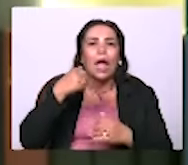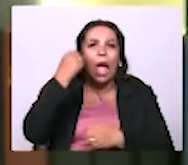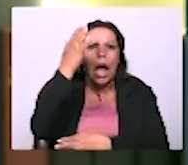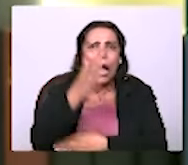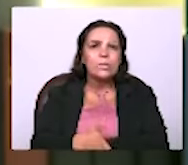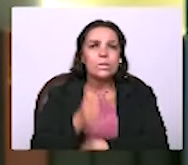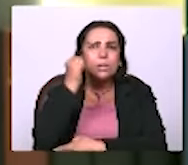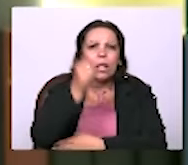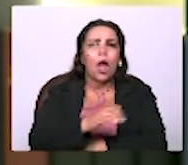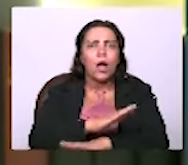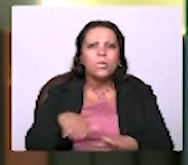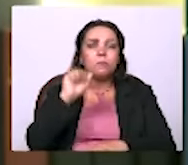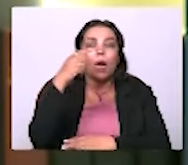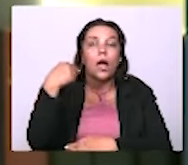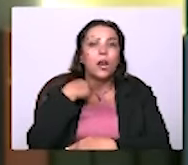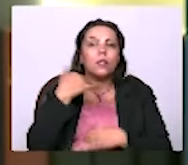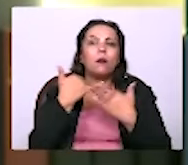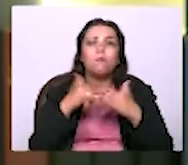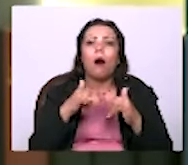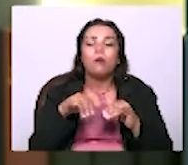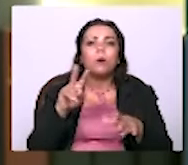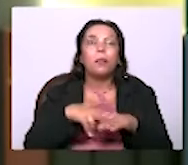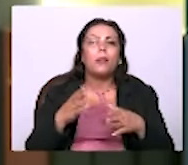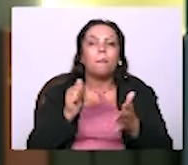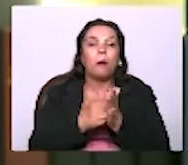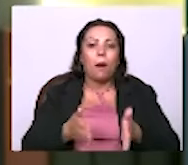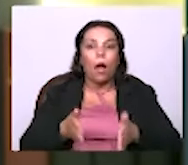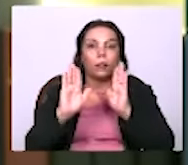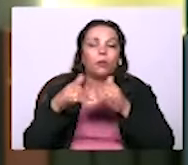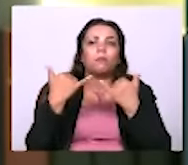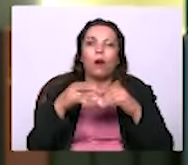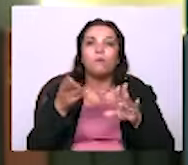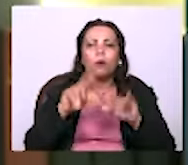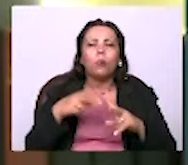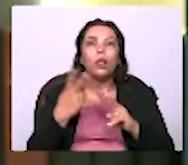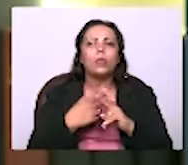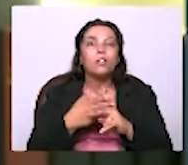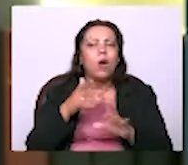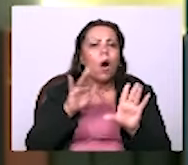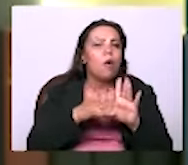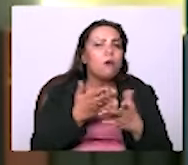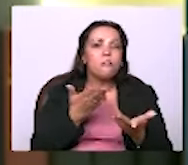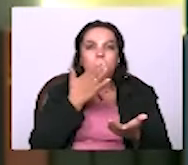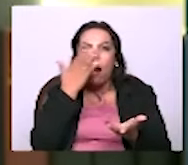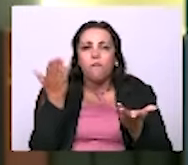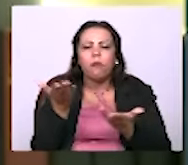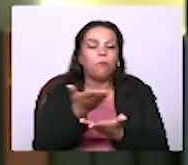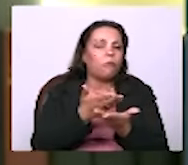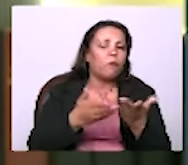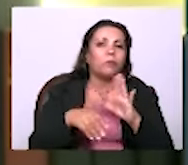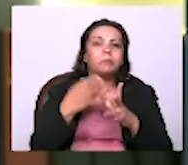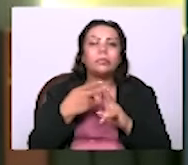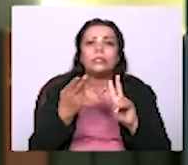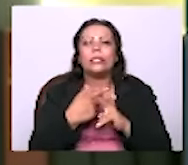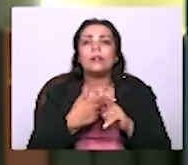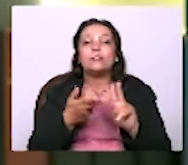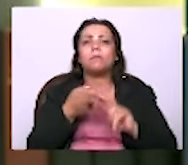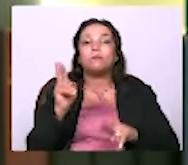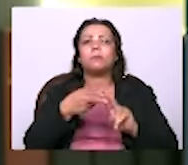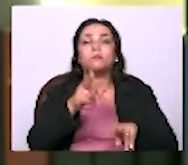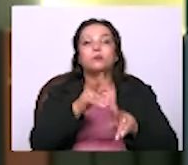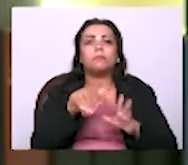وتدمير المنشات وحتى الناس مش عارفه تقعد فين يعني الناس هجرت اكثر من